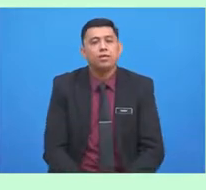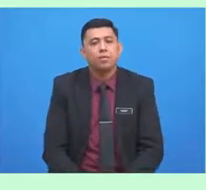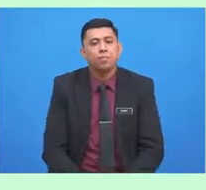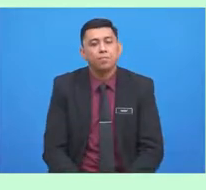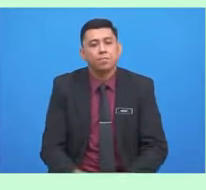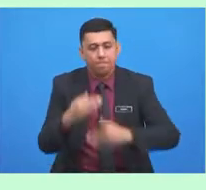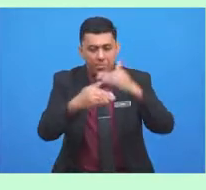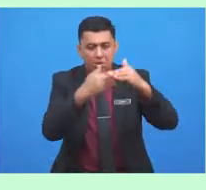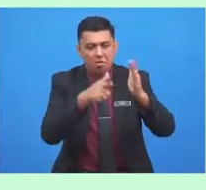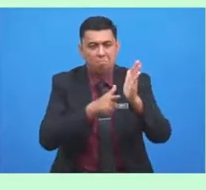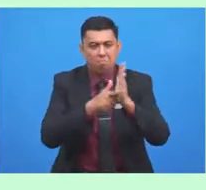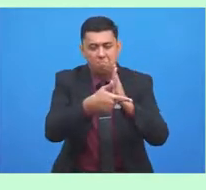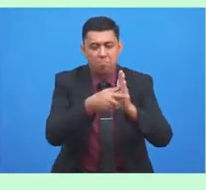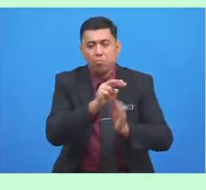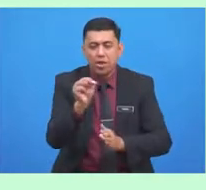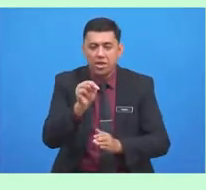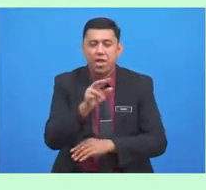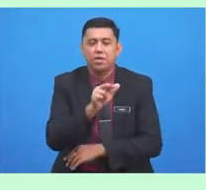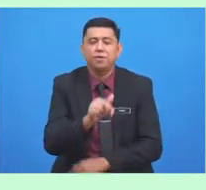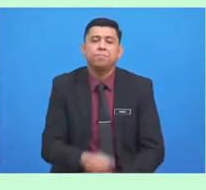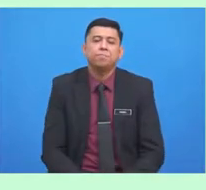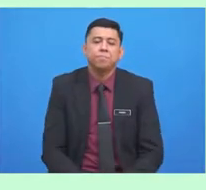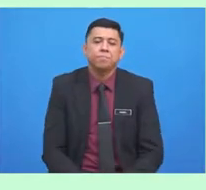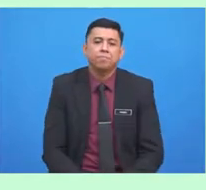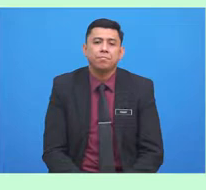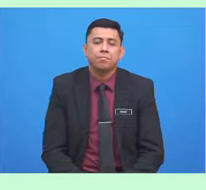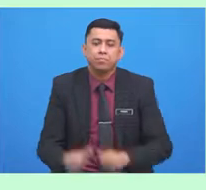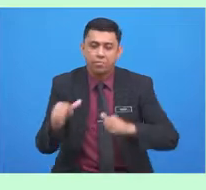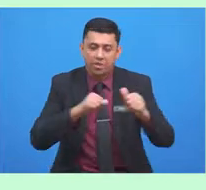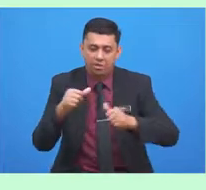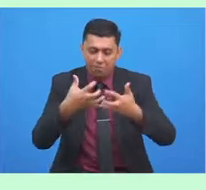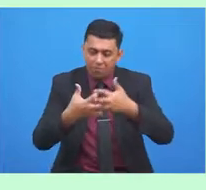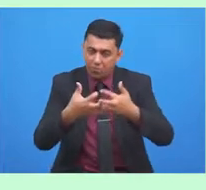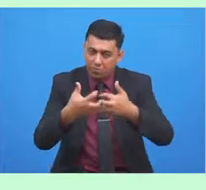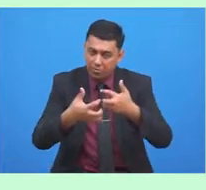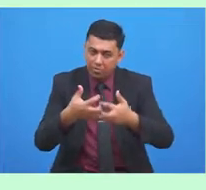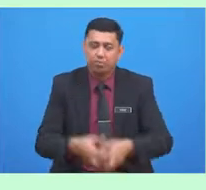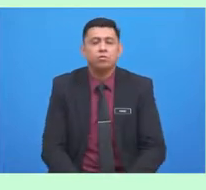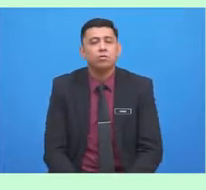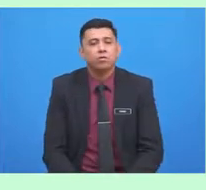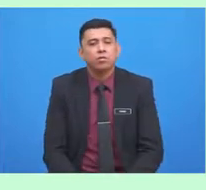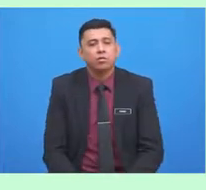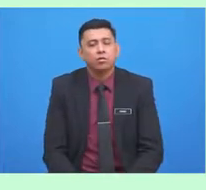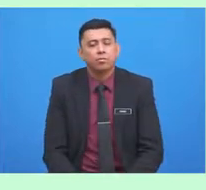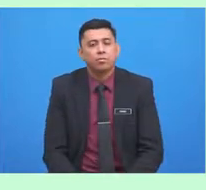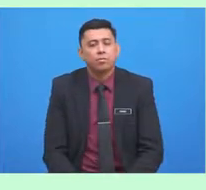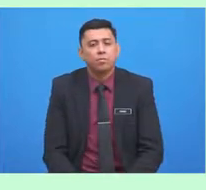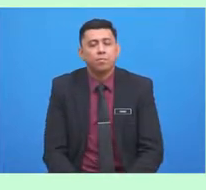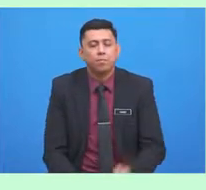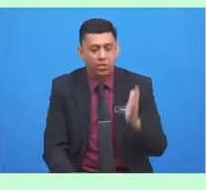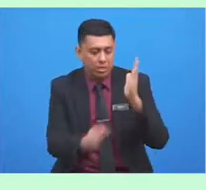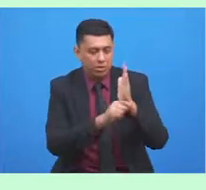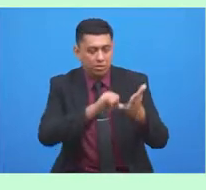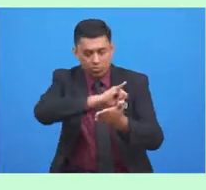air permukaan. Keempat, aktiviti perindustrian. Aktiviti perindustrian